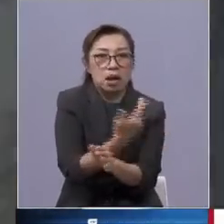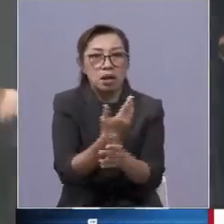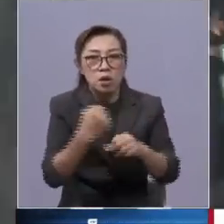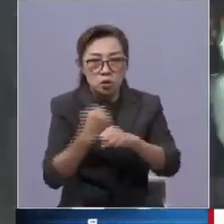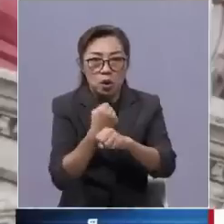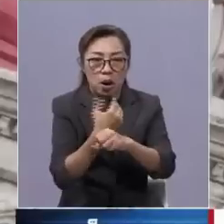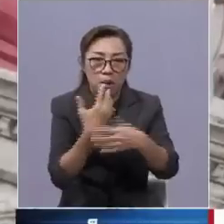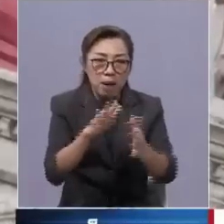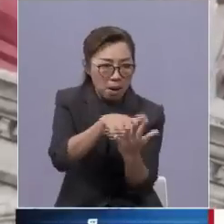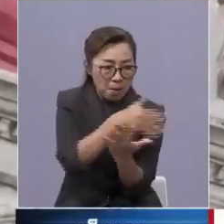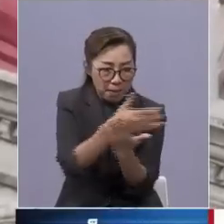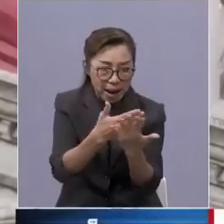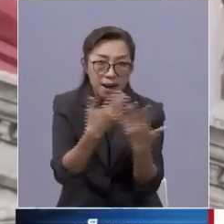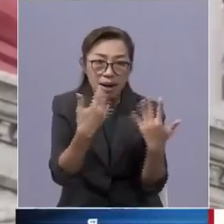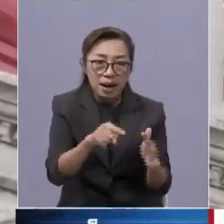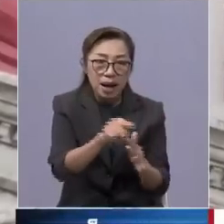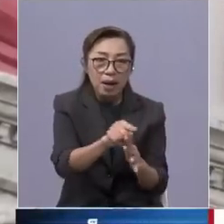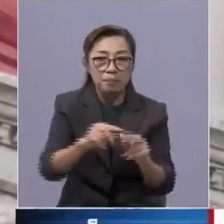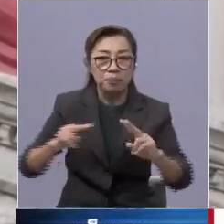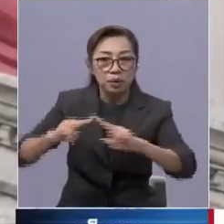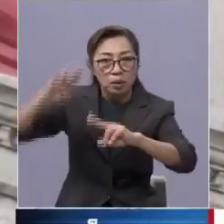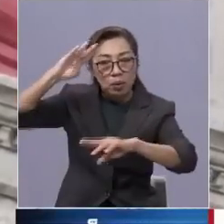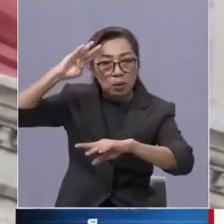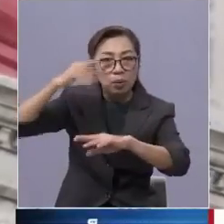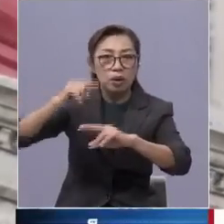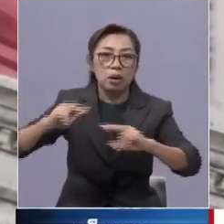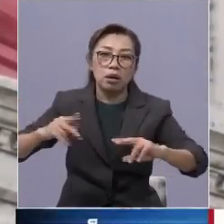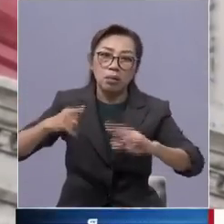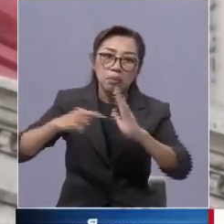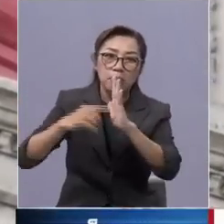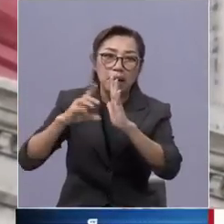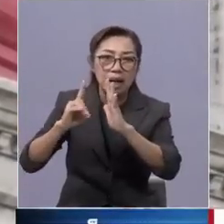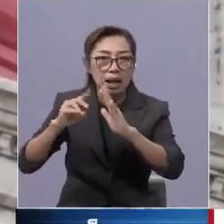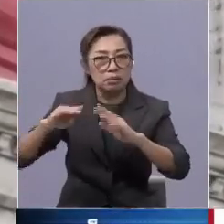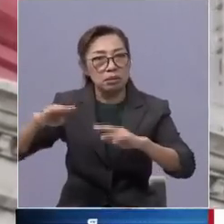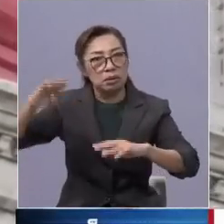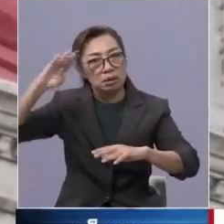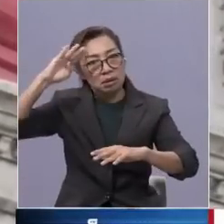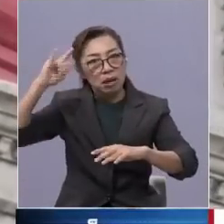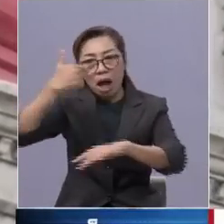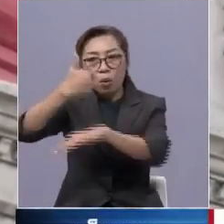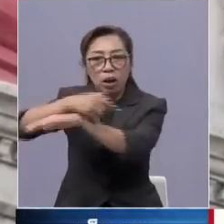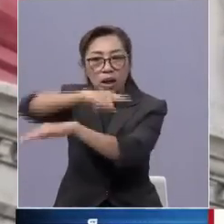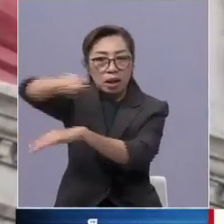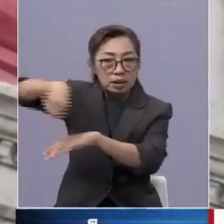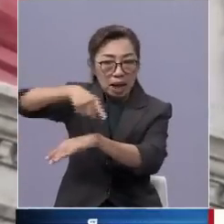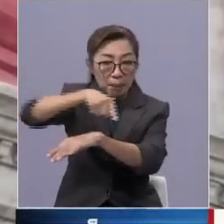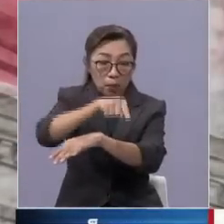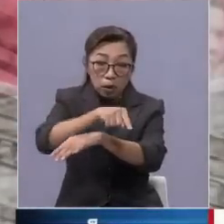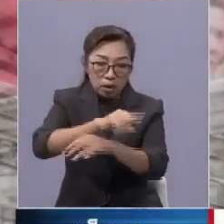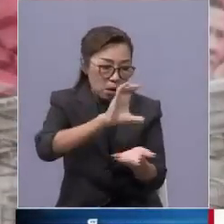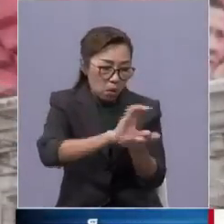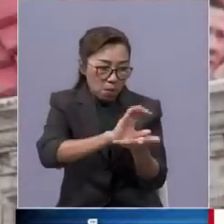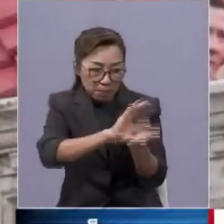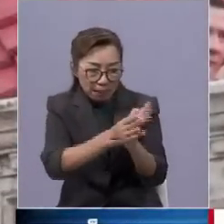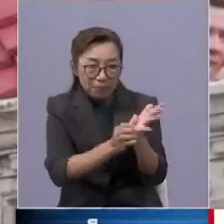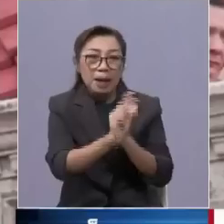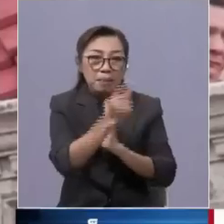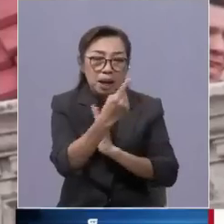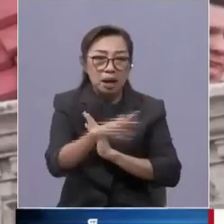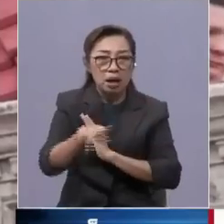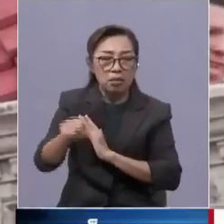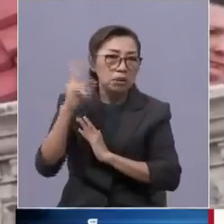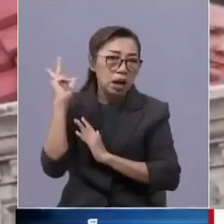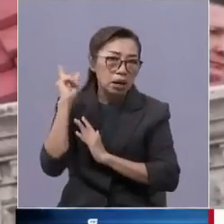ตั้งแต่นายกตั้งแต่รัฐมนตรีกลาโหมปลัดกระทรวงกลาโหมผบ.เหล่าทัพซึ่งก็พร้อมปฏิบัติงานแต่ในส่วนของนายกนั้นเนี่ยเท่าที่ทรา